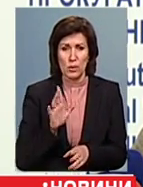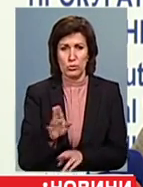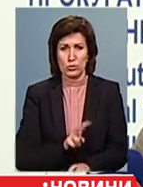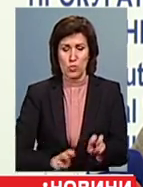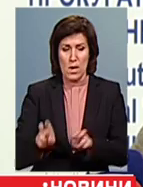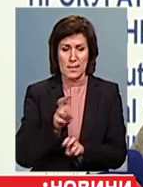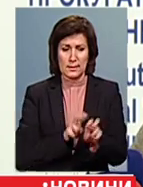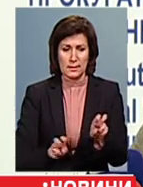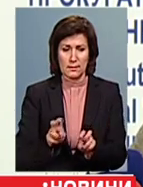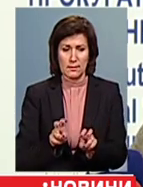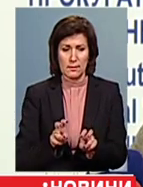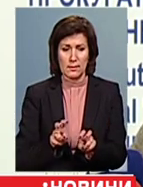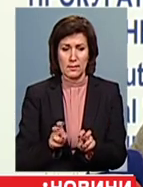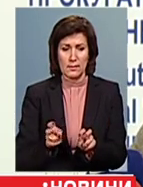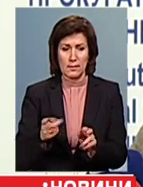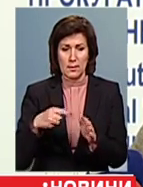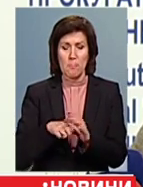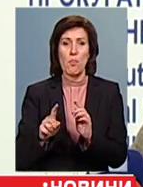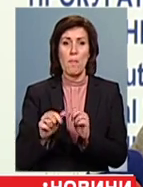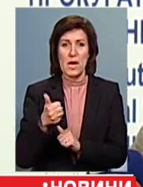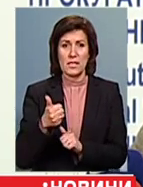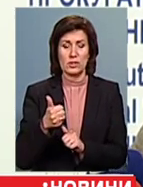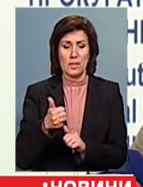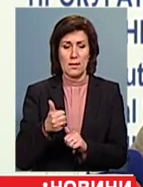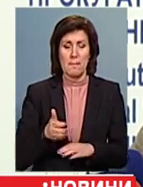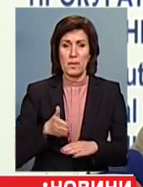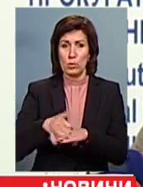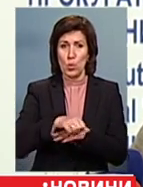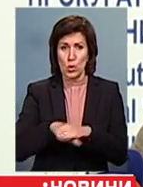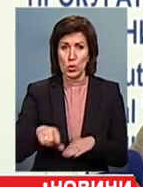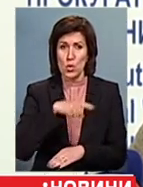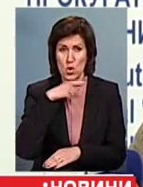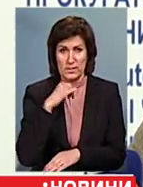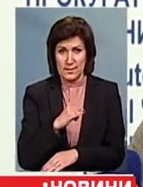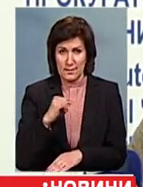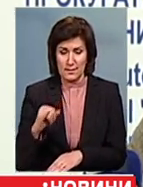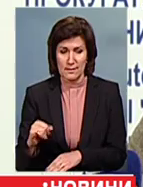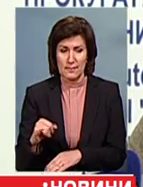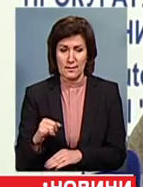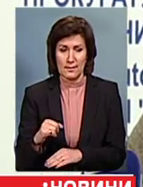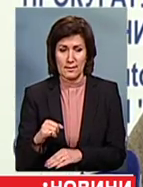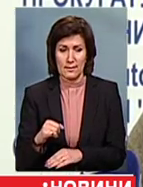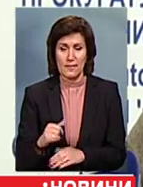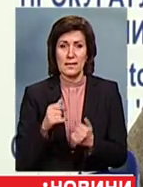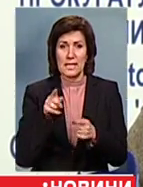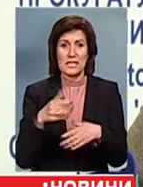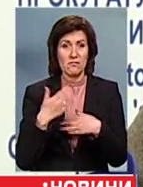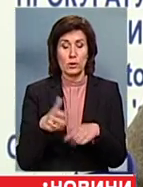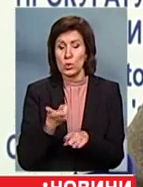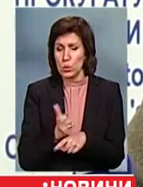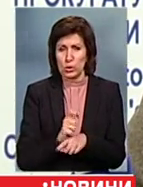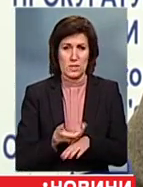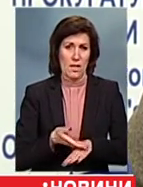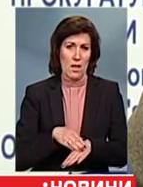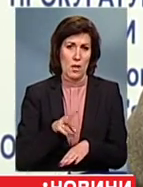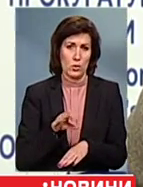шукають. Тобто, по-перше, перетнути кордон Росії для них вже дуже-дуже